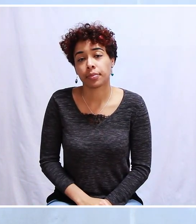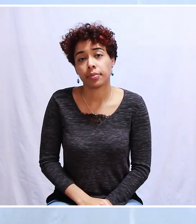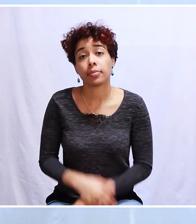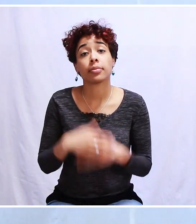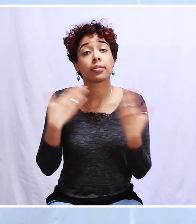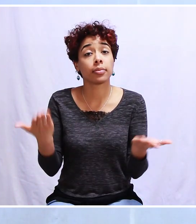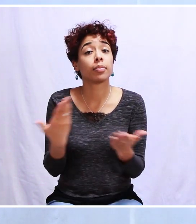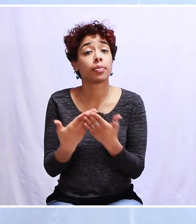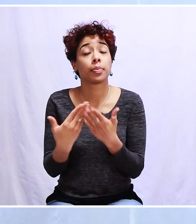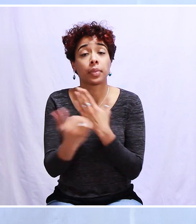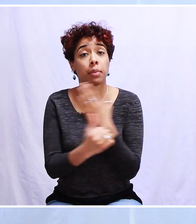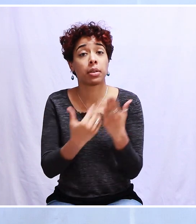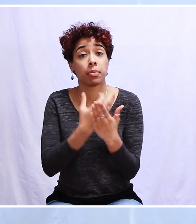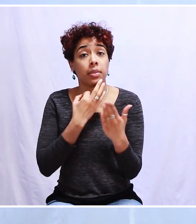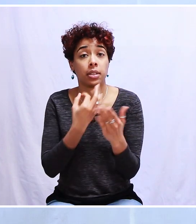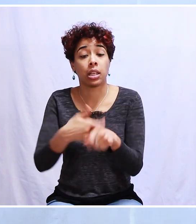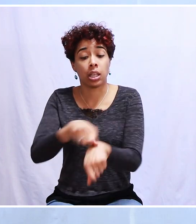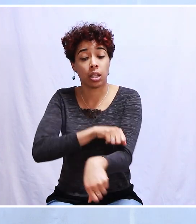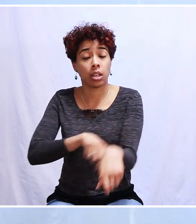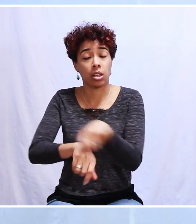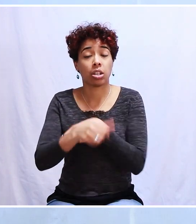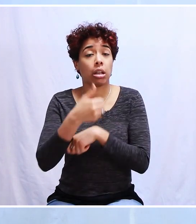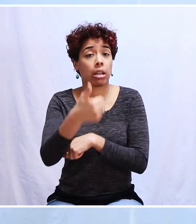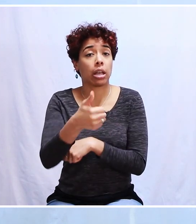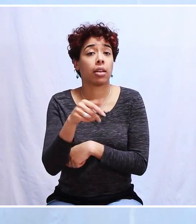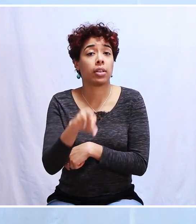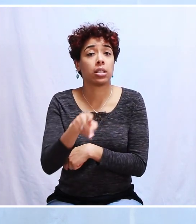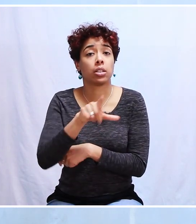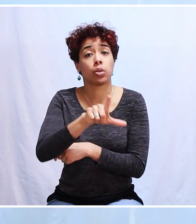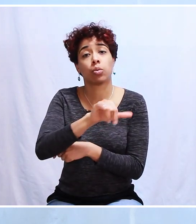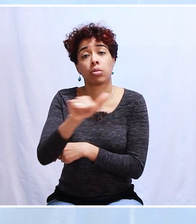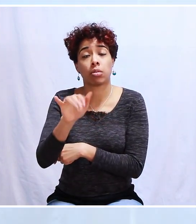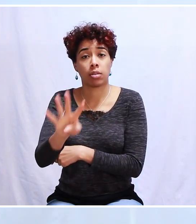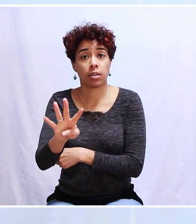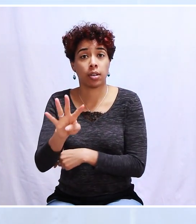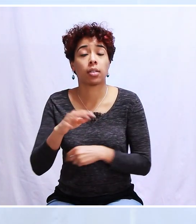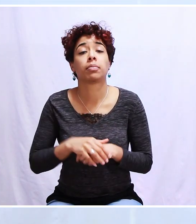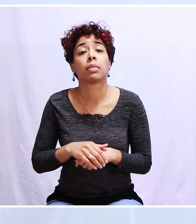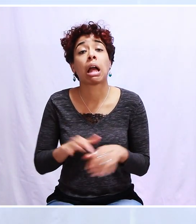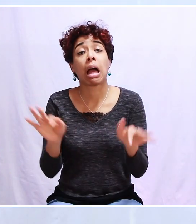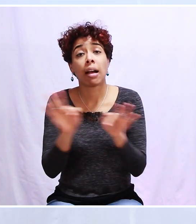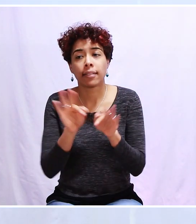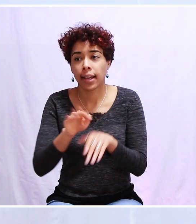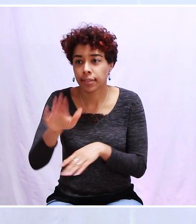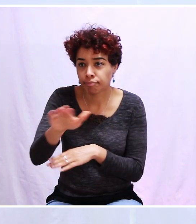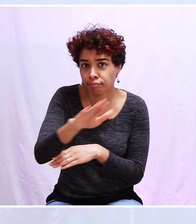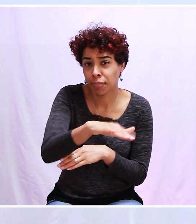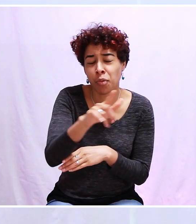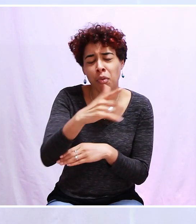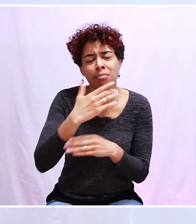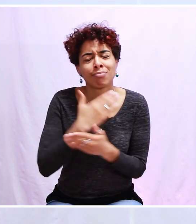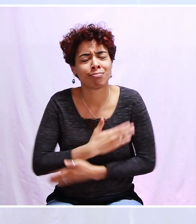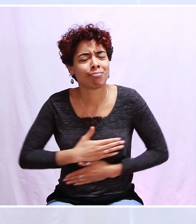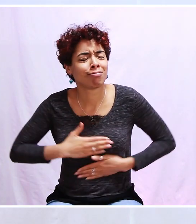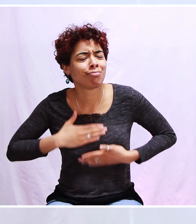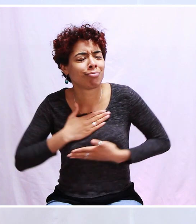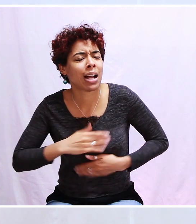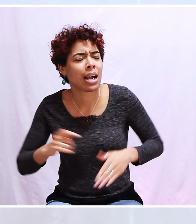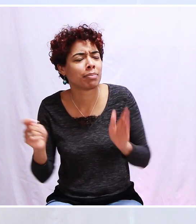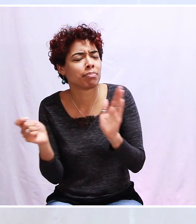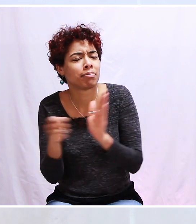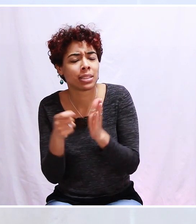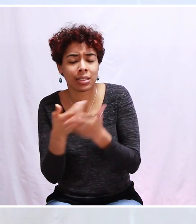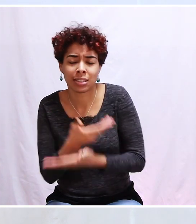C'est pour ça que la Bible nous dit dans Jacques chapitre 1, versets 2 à 4, « Mes frères, réjouissez-vous lorsque vous